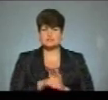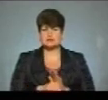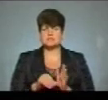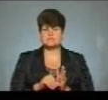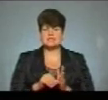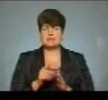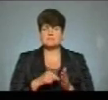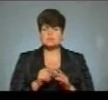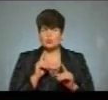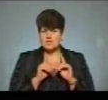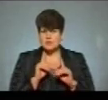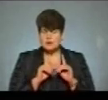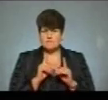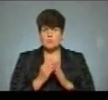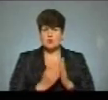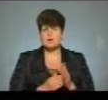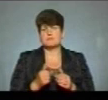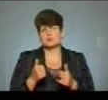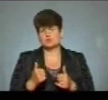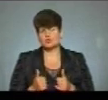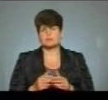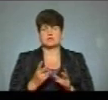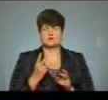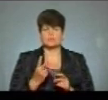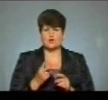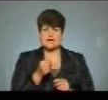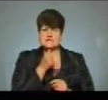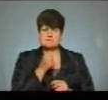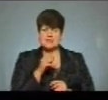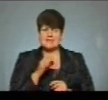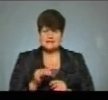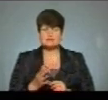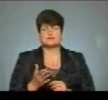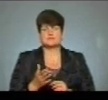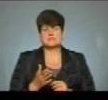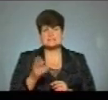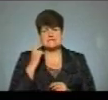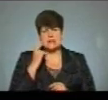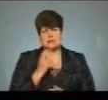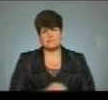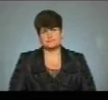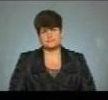міської ради, програми «Добре» і двоє експертів з Києва, повідомив представник програми «Добре» Олег Процик.